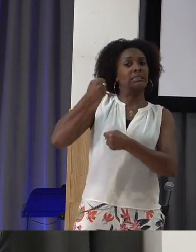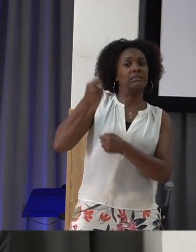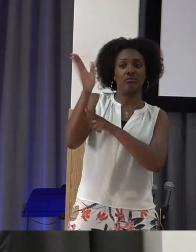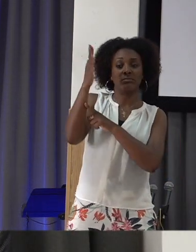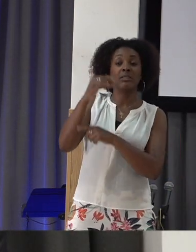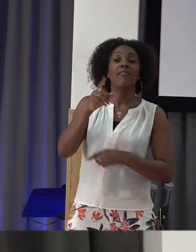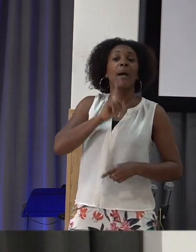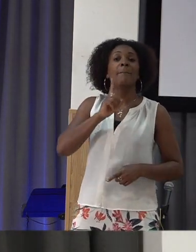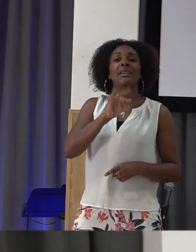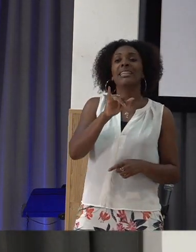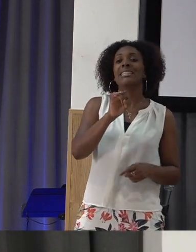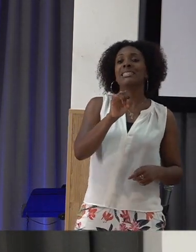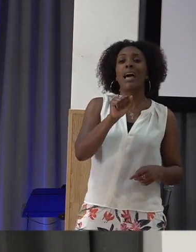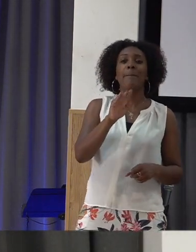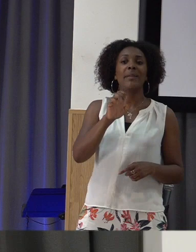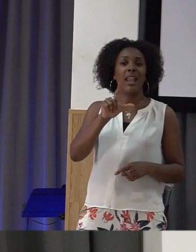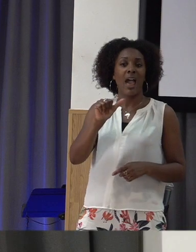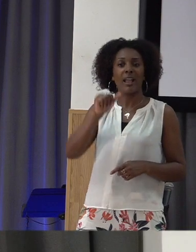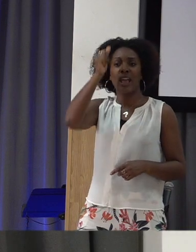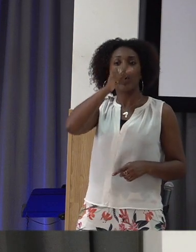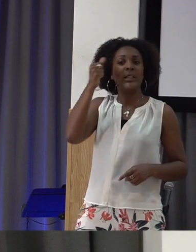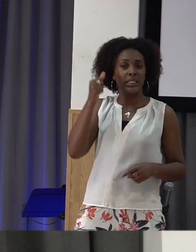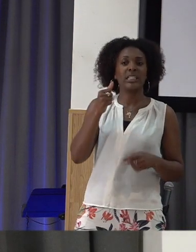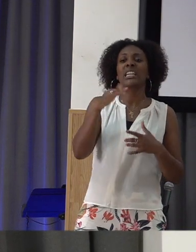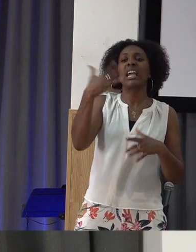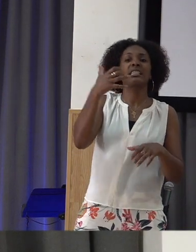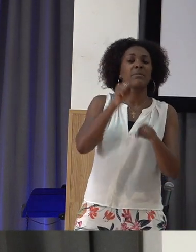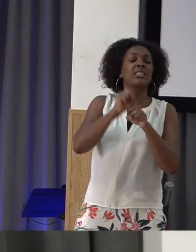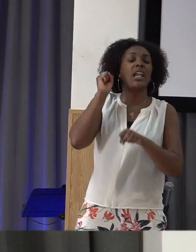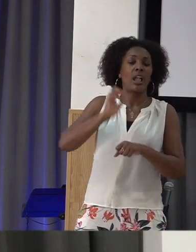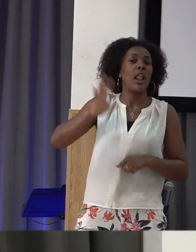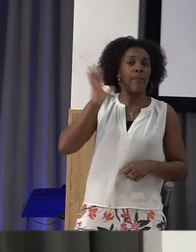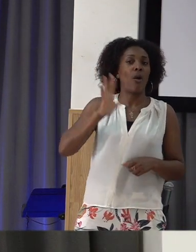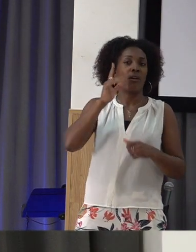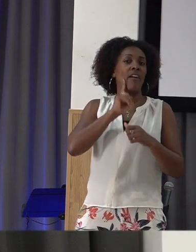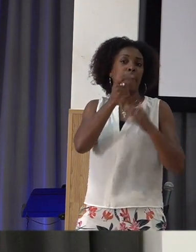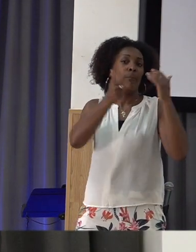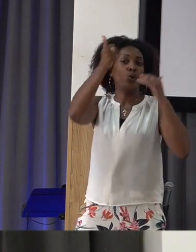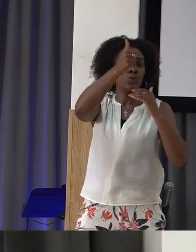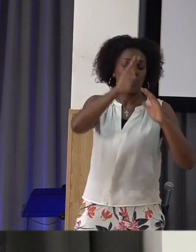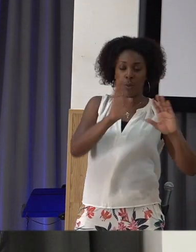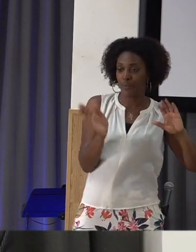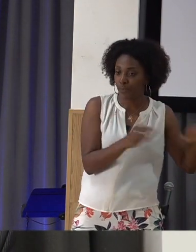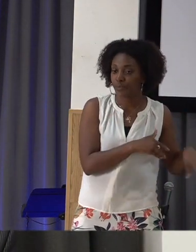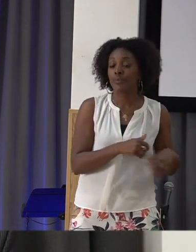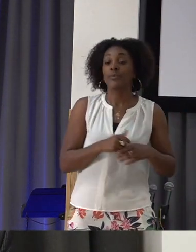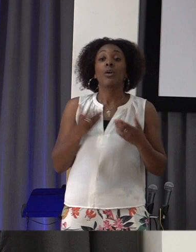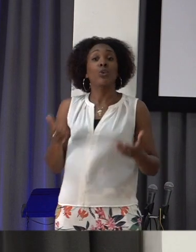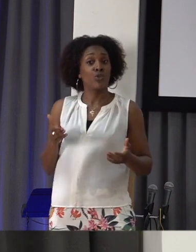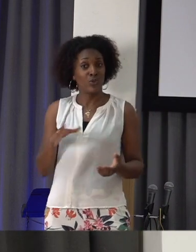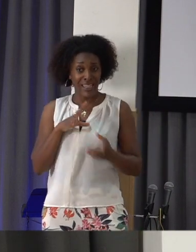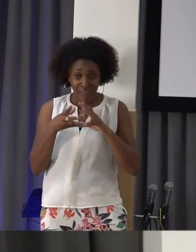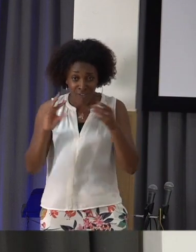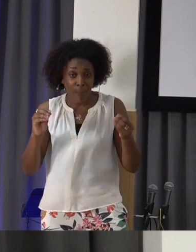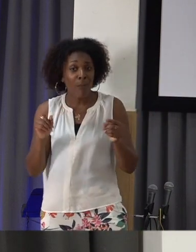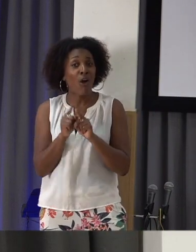c'était dans le XVe siècle, tout cela. Alors, il existe cependant des formes d'intolérance qui se rencontrent